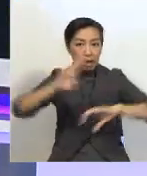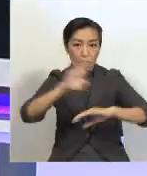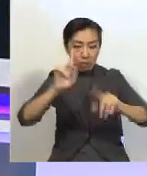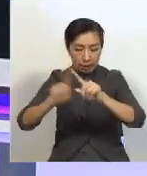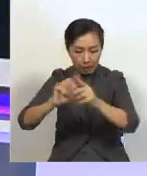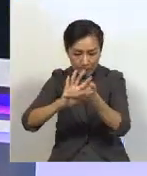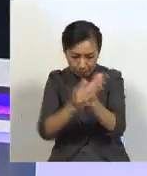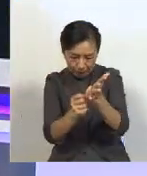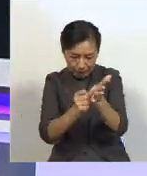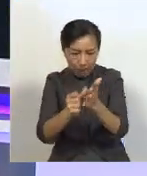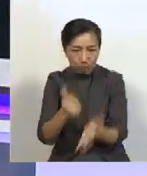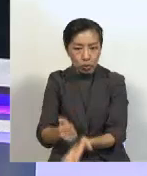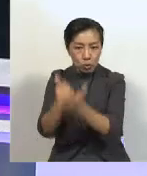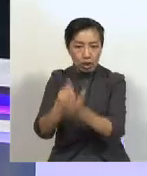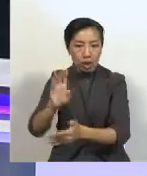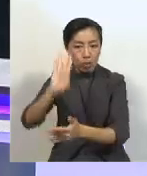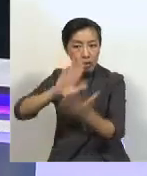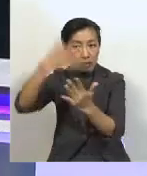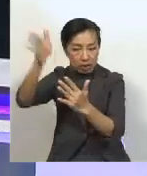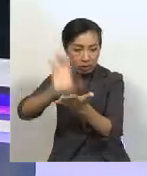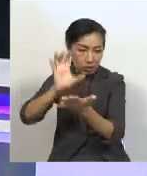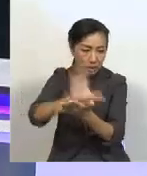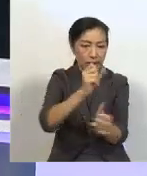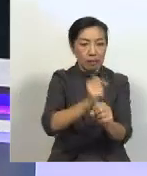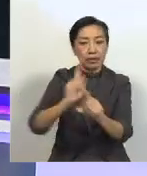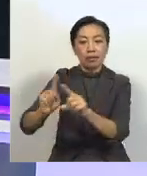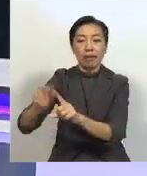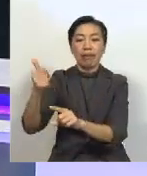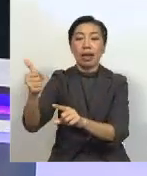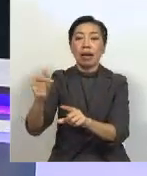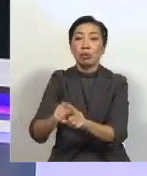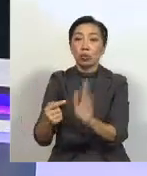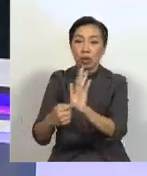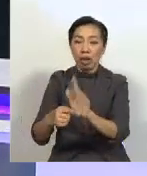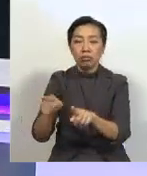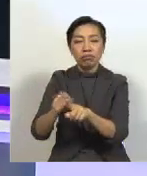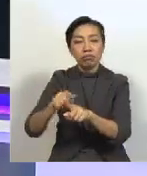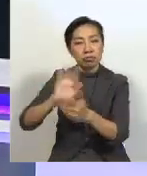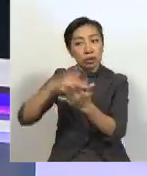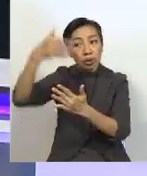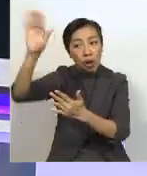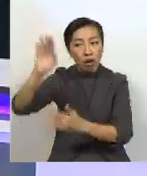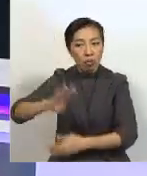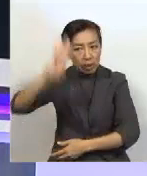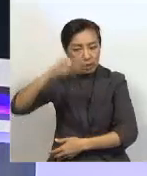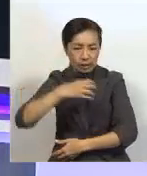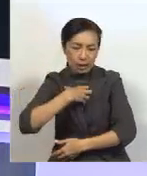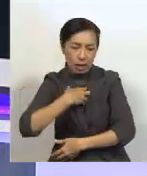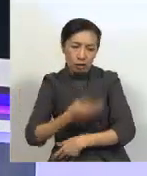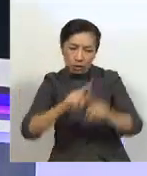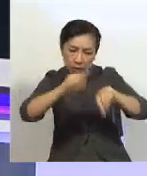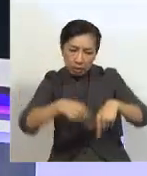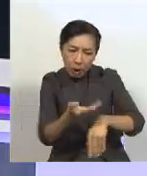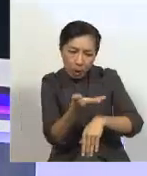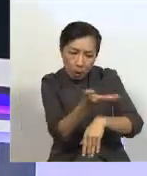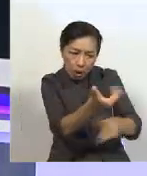ความสะดวกในการประกอบธุรกิจอย่างต่อเนื่องทีเดียวก็มีการปลดล็อกขั้นตอนการขอใบอนุญาตต่างๆให้มีความสะดวกรวดเร็วมากยิ่งขึ้นนะคะท